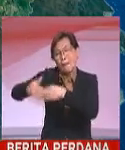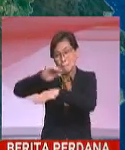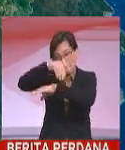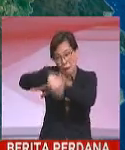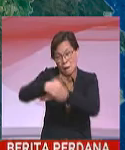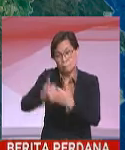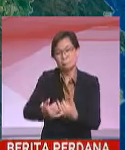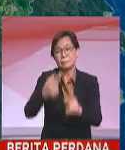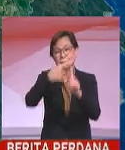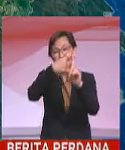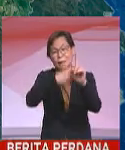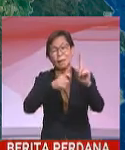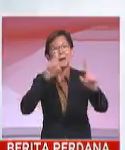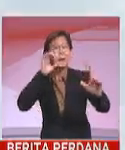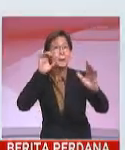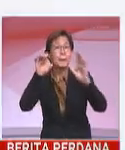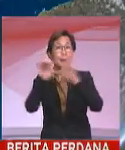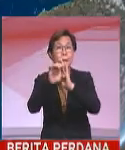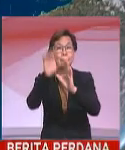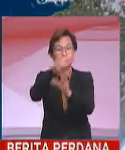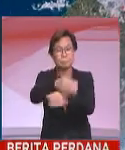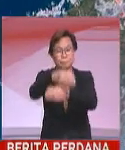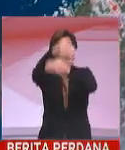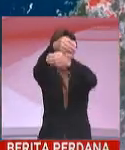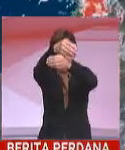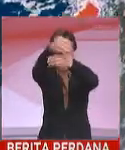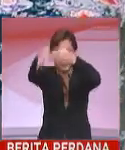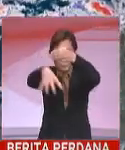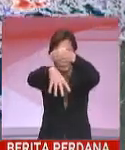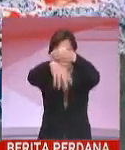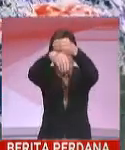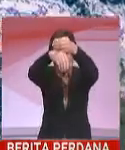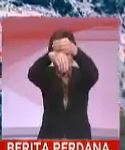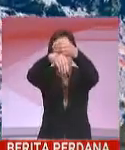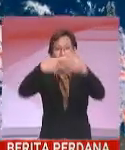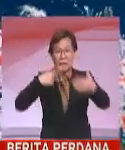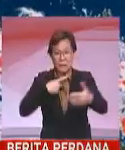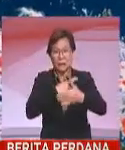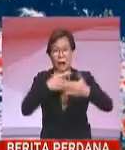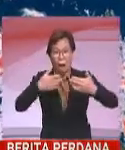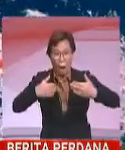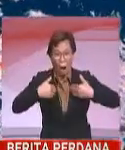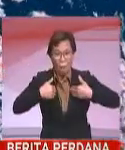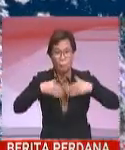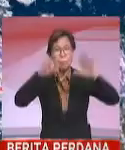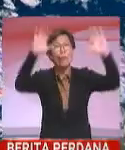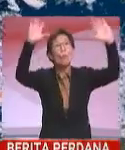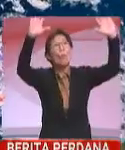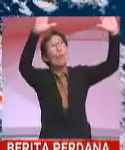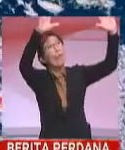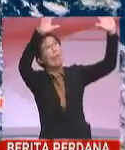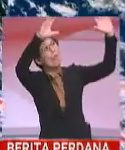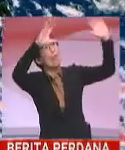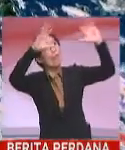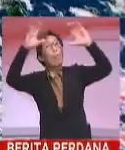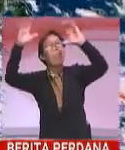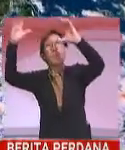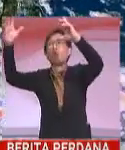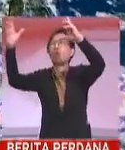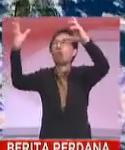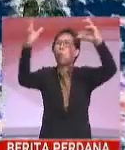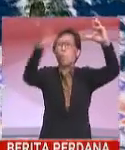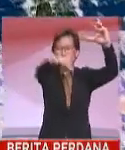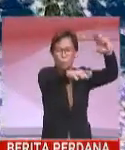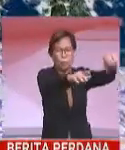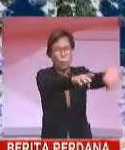Baiklah, berdasarkan paparan imej satelit semasa, dapat kita perhatikan terdapat kelompok awan aktif di sepanjang